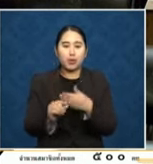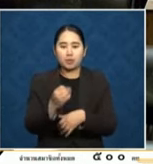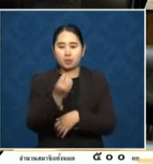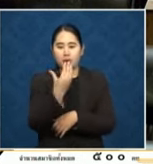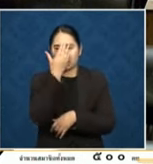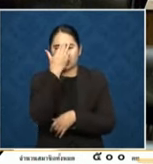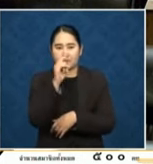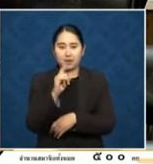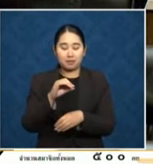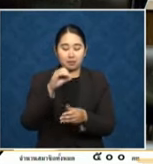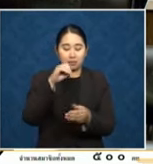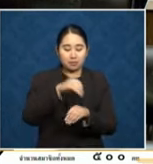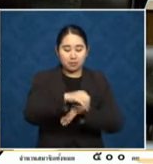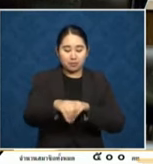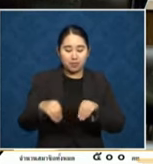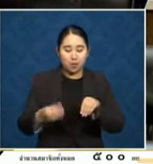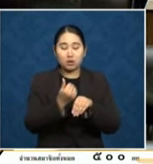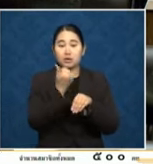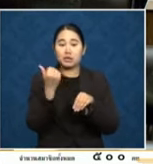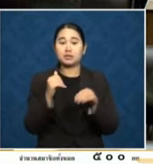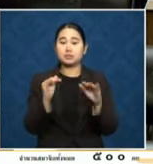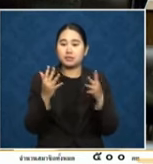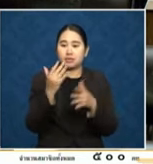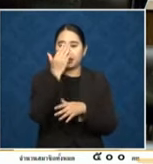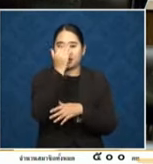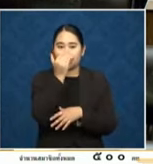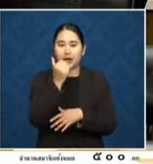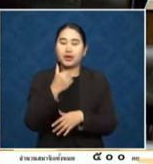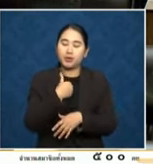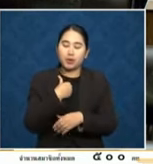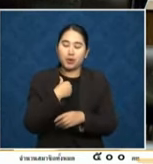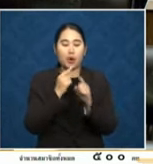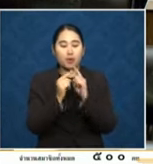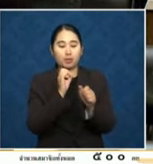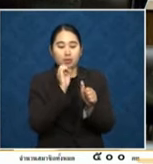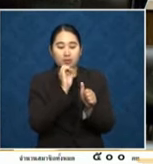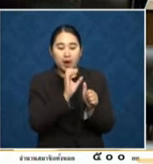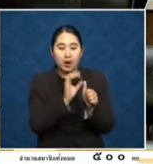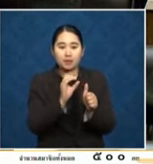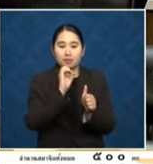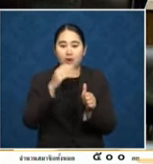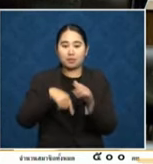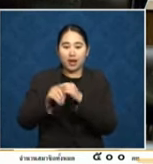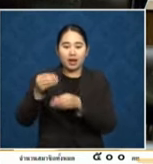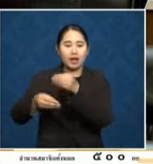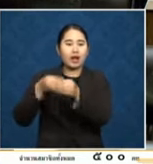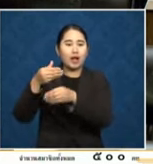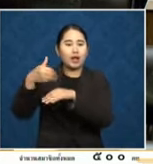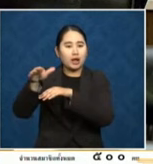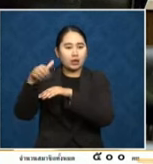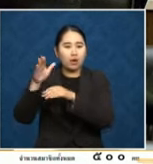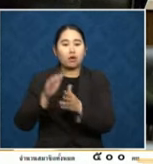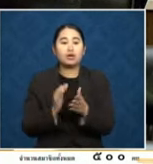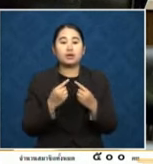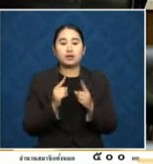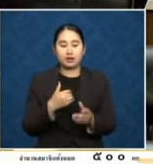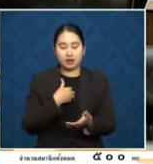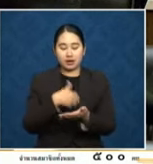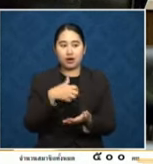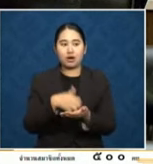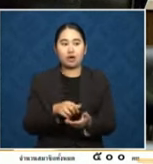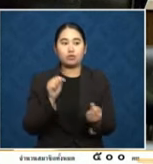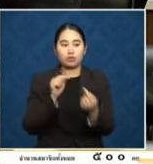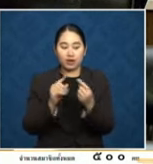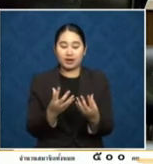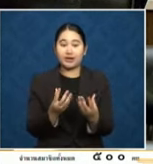วทำไมไม่ไปทำอย่างอื่นทำไมไม่ปลูกอย่างอื่นบางครั้งถึงกับแนะนำให้ไปขายที่ดามคานแต่ท่านประธานคะด้วยบริบทความ